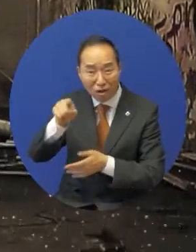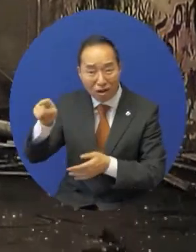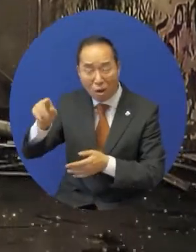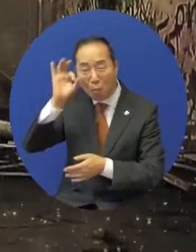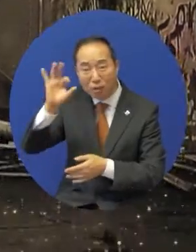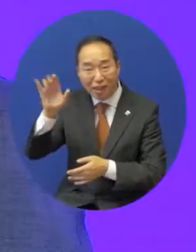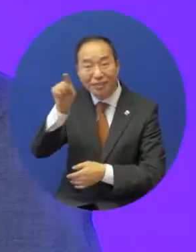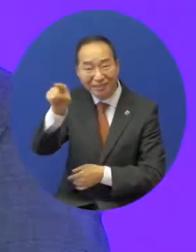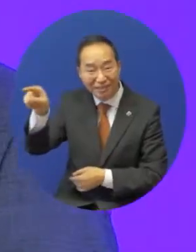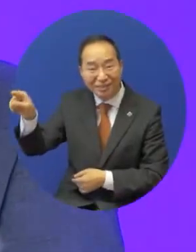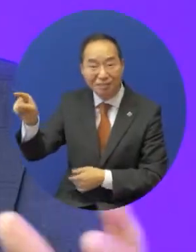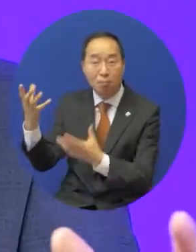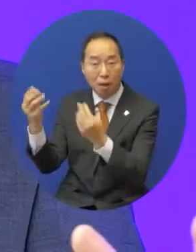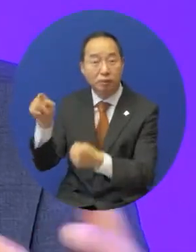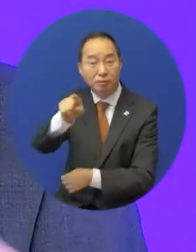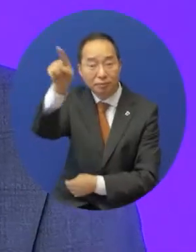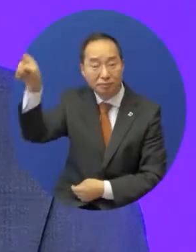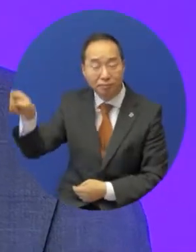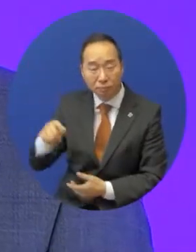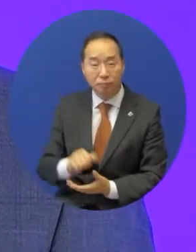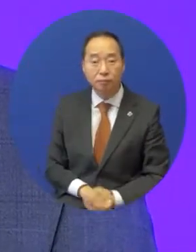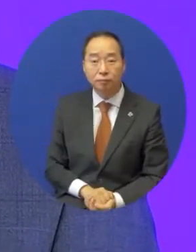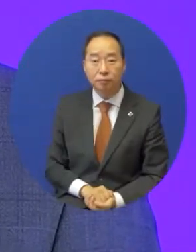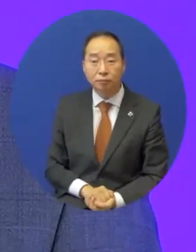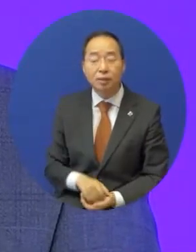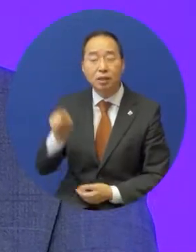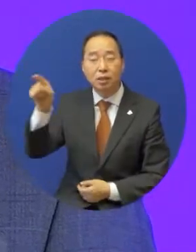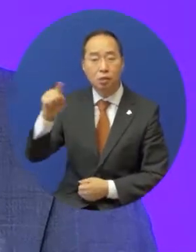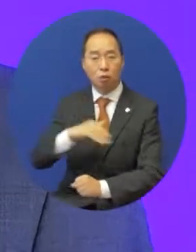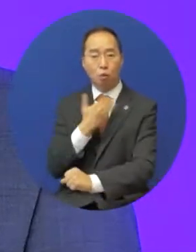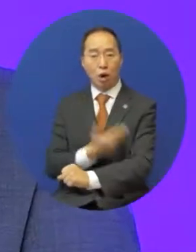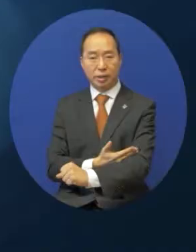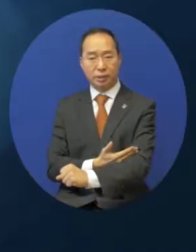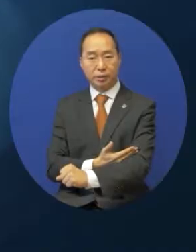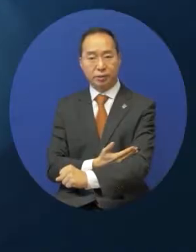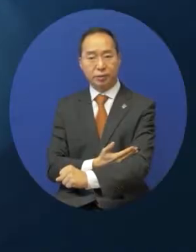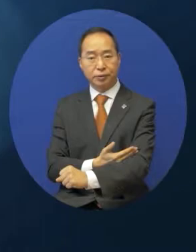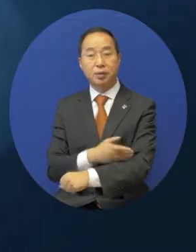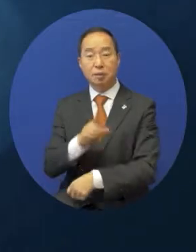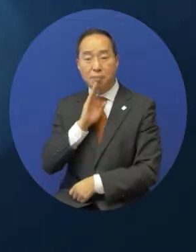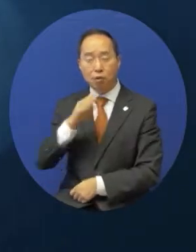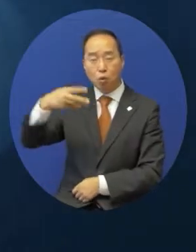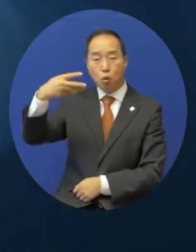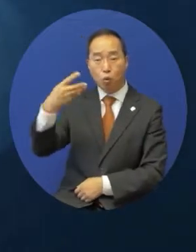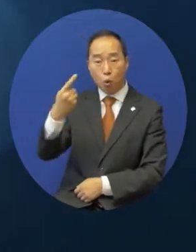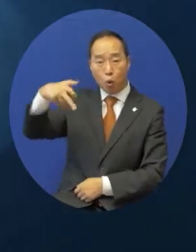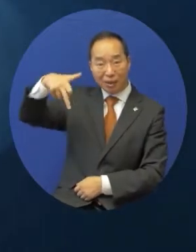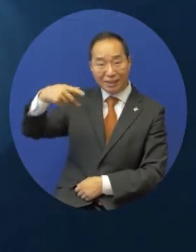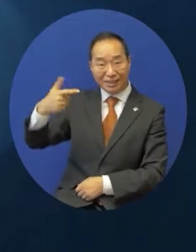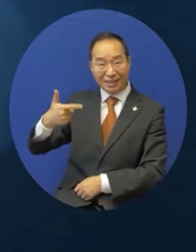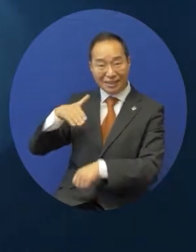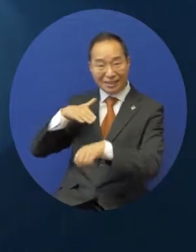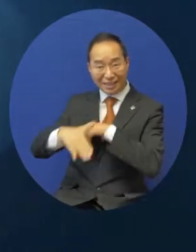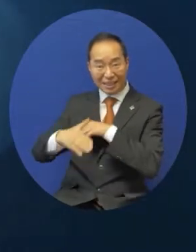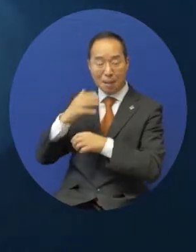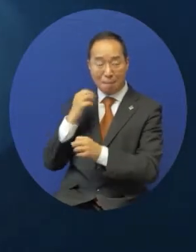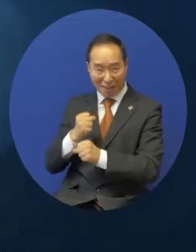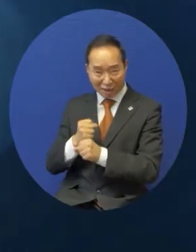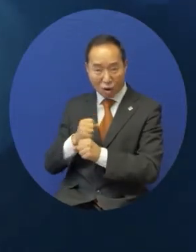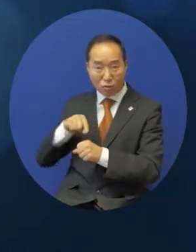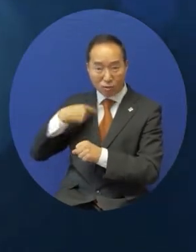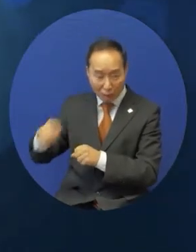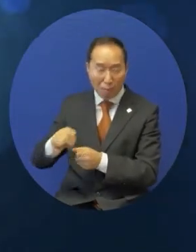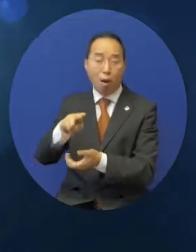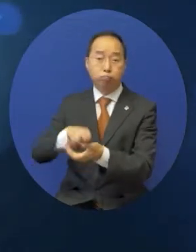창작물들이 많이 있겠죠. 이러한 것들을 이러한 권리를 바로 토큰화해서 전